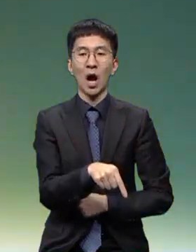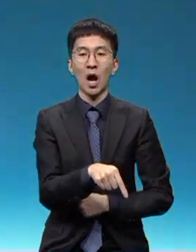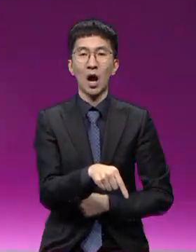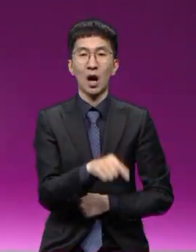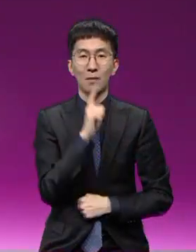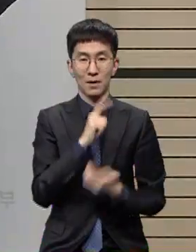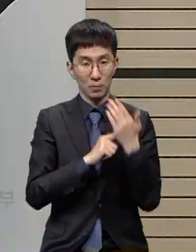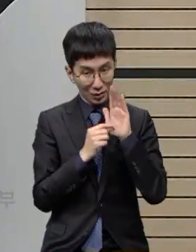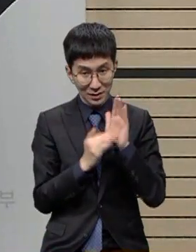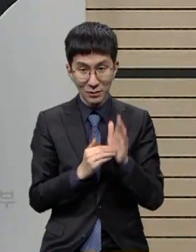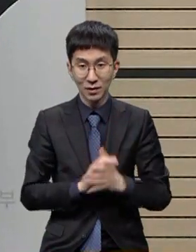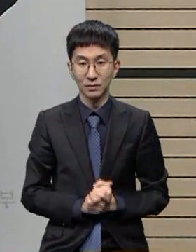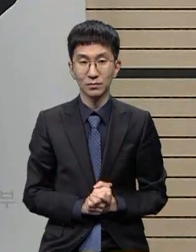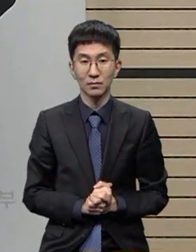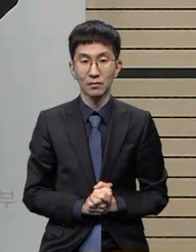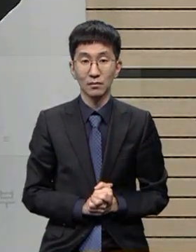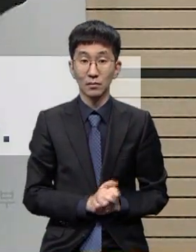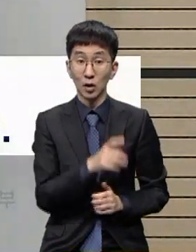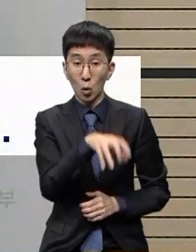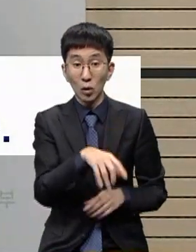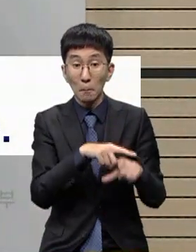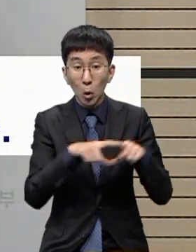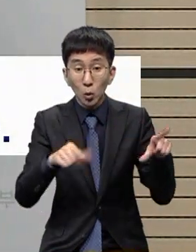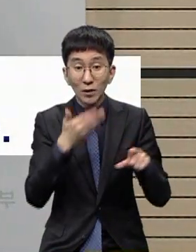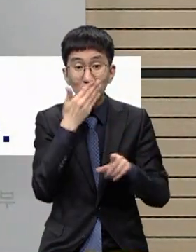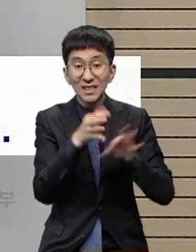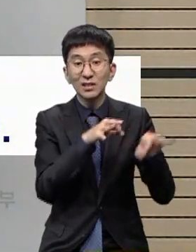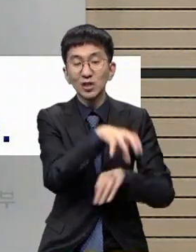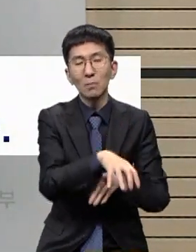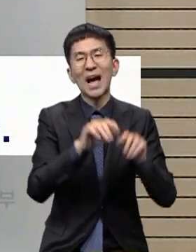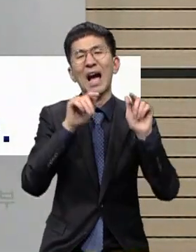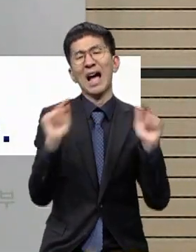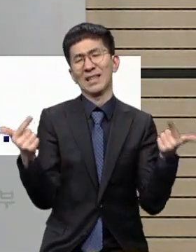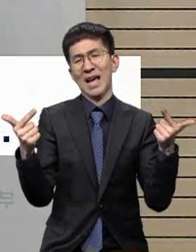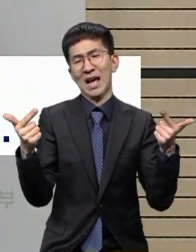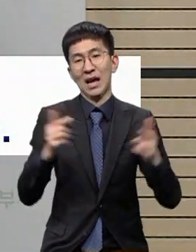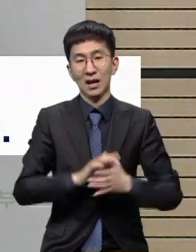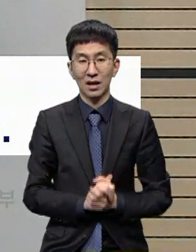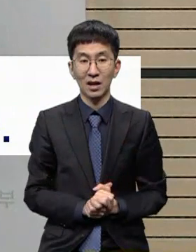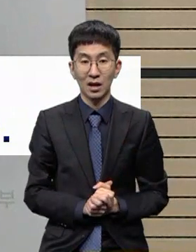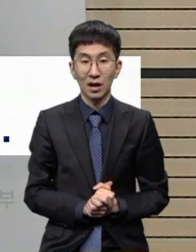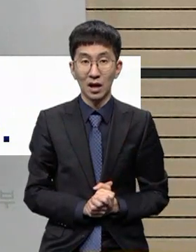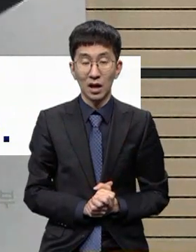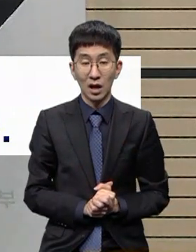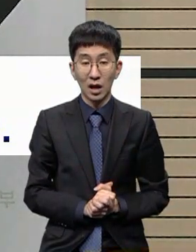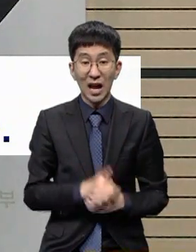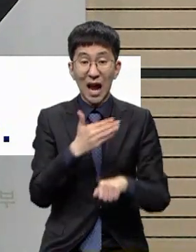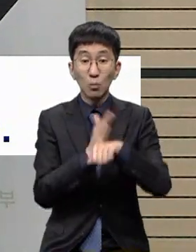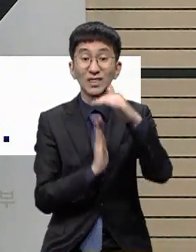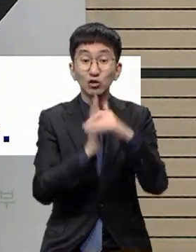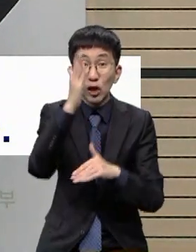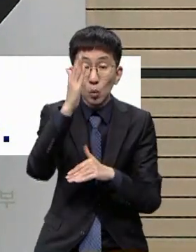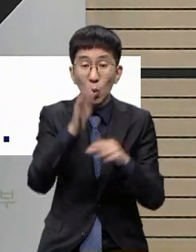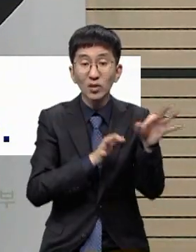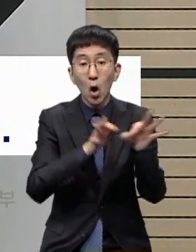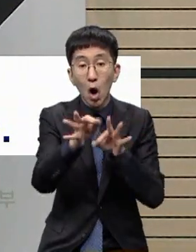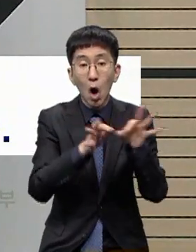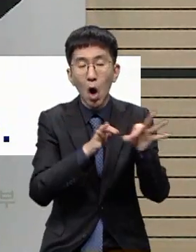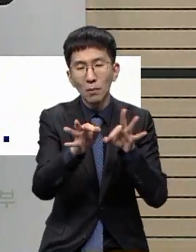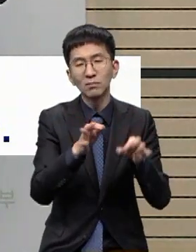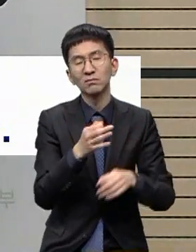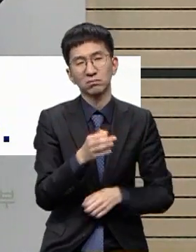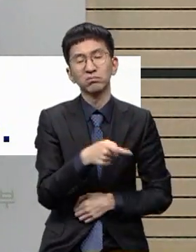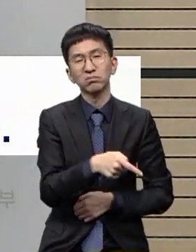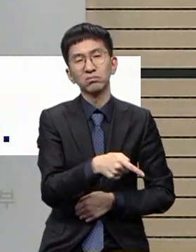겁니다. 한 군데는 일반 음식점으로 신고된 형태가 아니었기 때문에 그 시간 이후에도 영업이